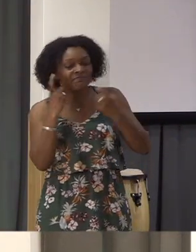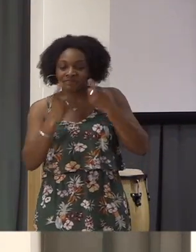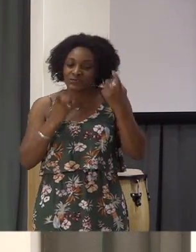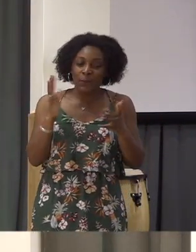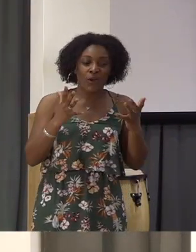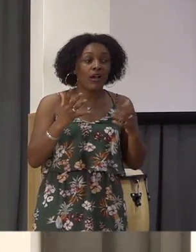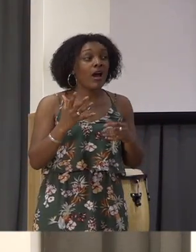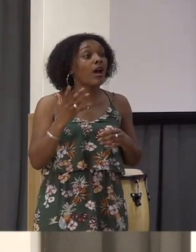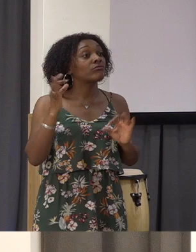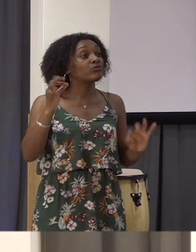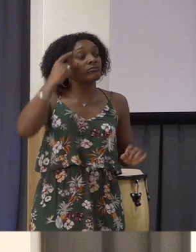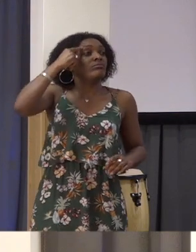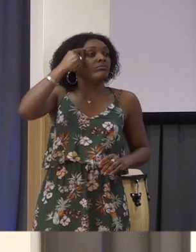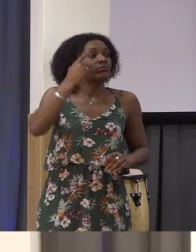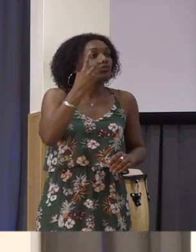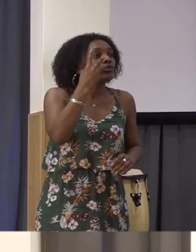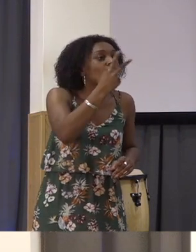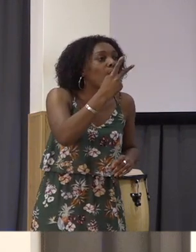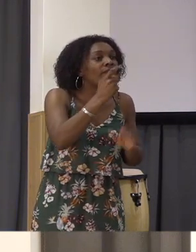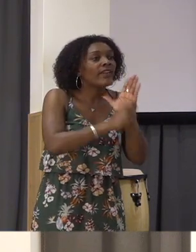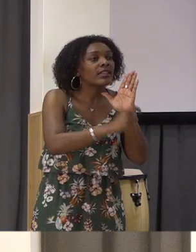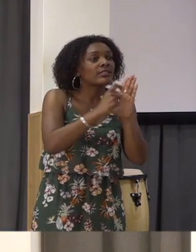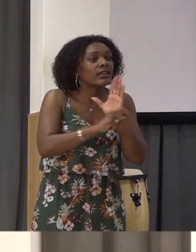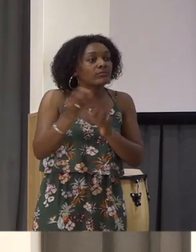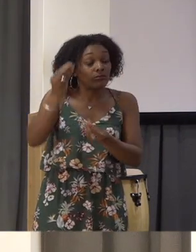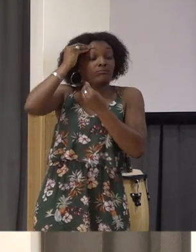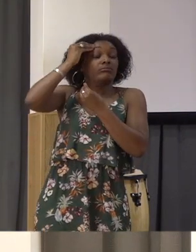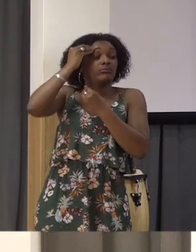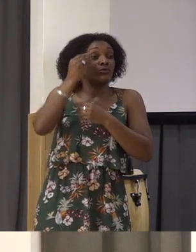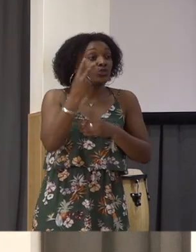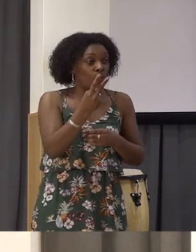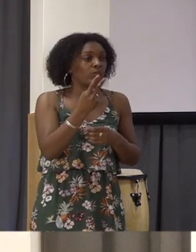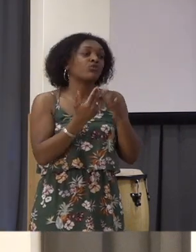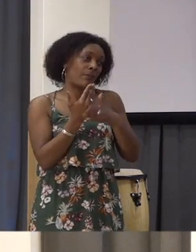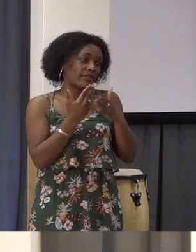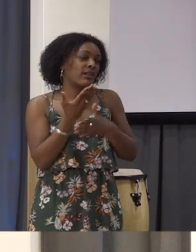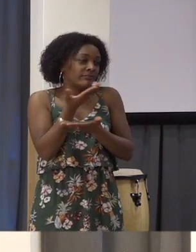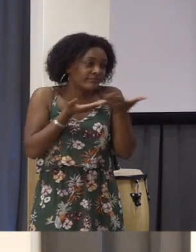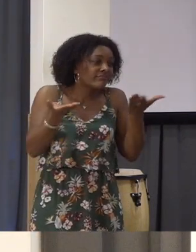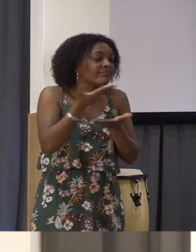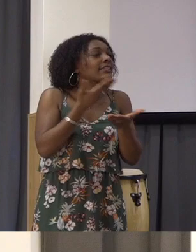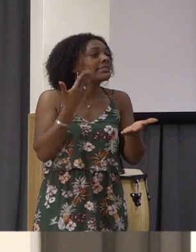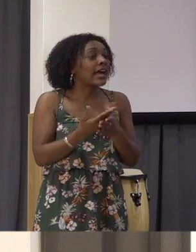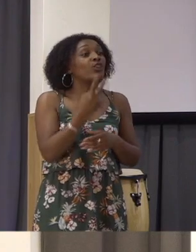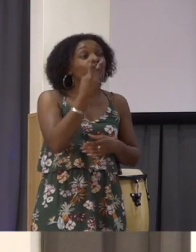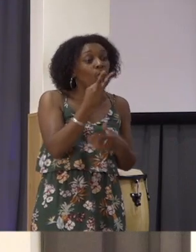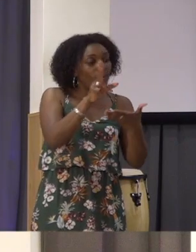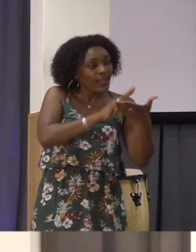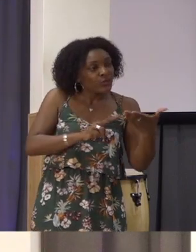Alors, 2 textes de l'Écriture sont venus dans mon esprit. Donc, nous ferons ce matin 2